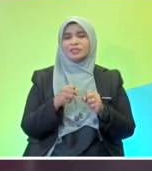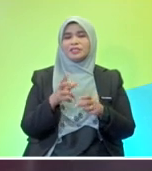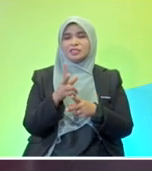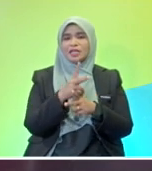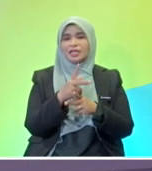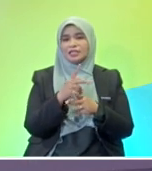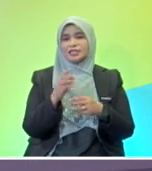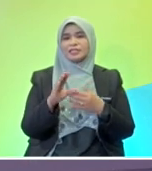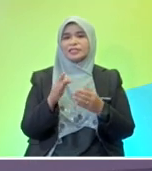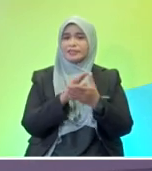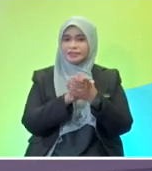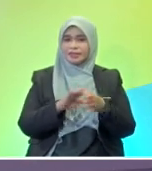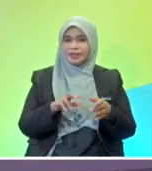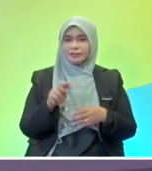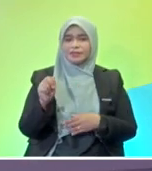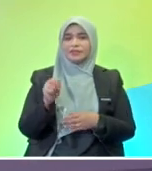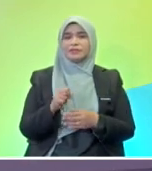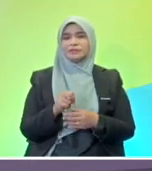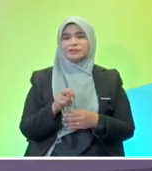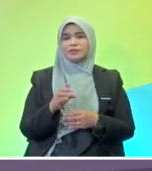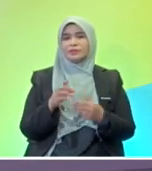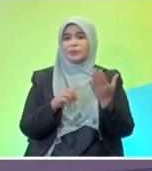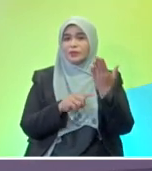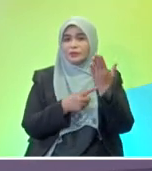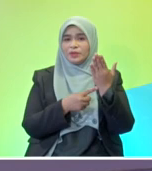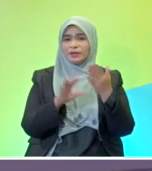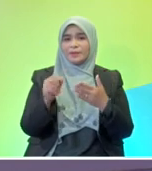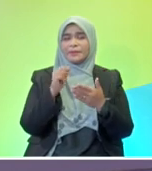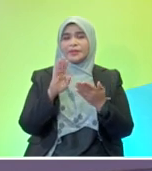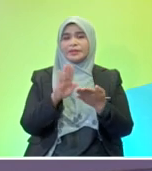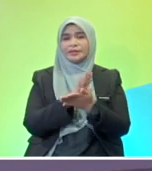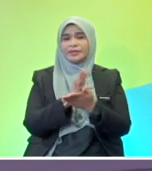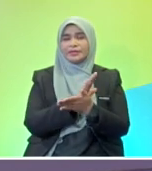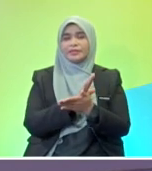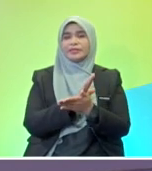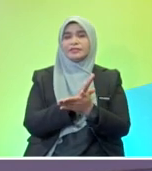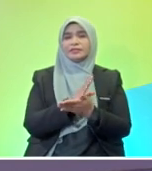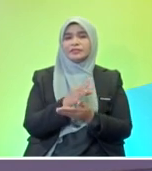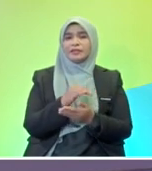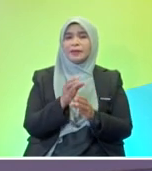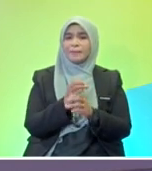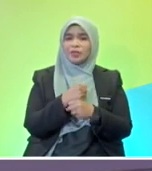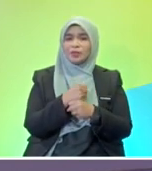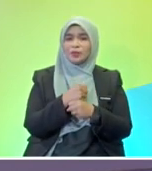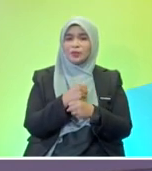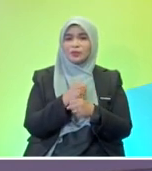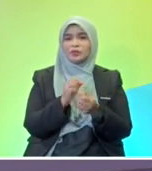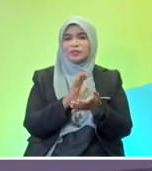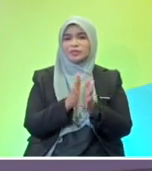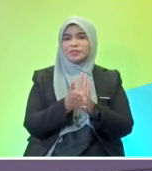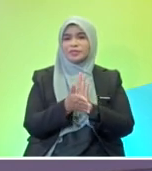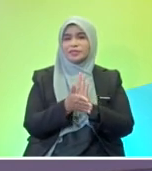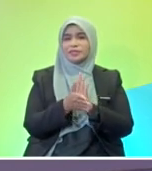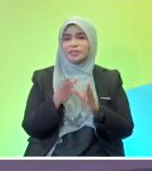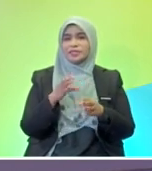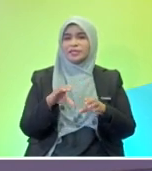saja. Ambil kertas keras tadi tu dan bentukkan dia menjadi silinder begini. Okey.